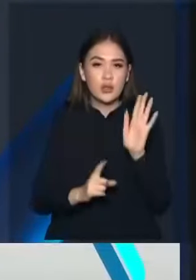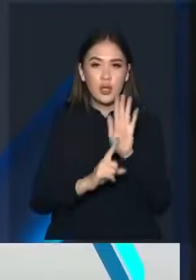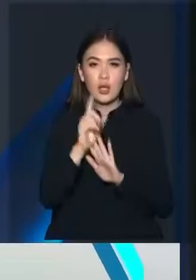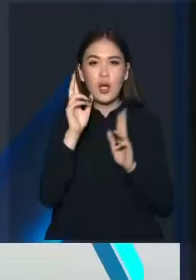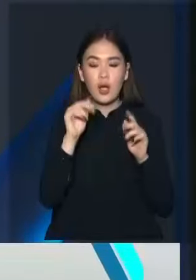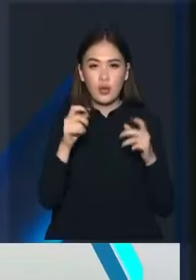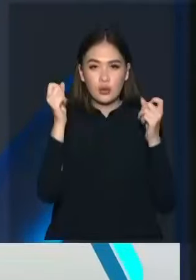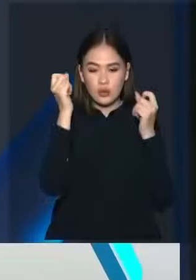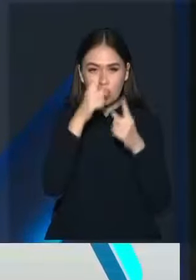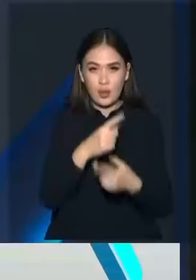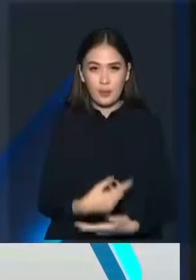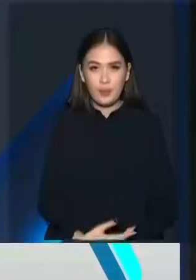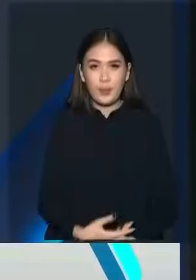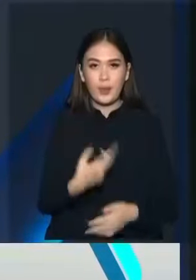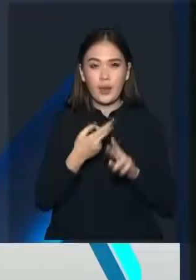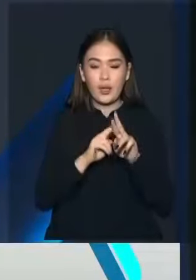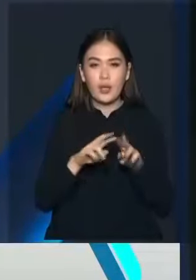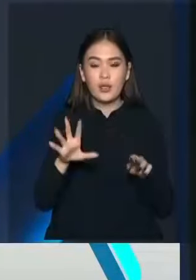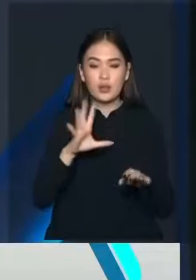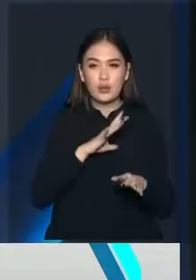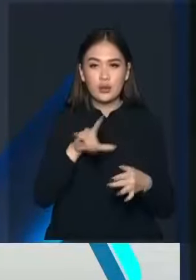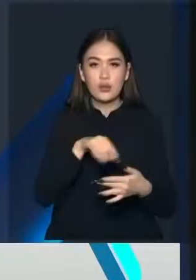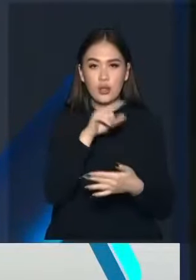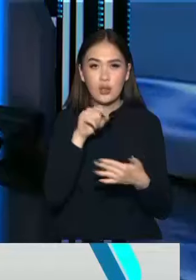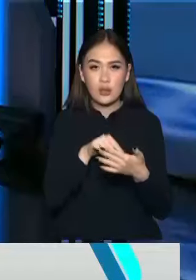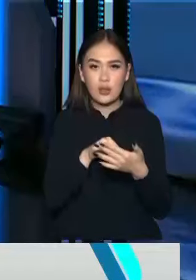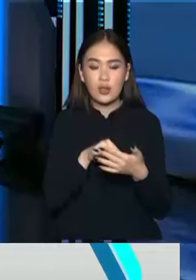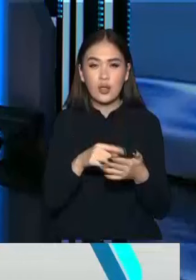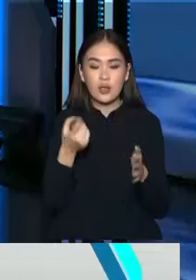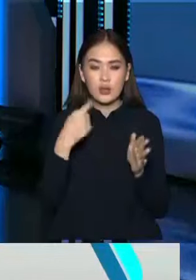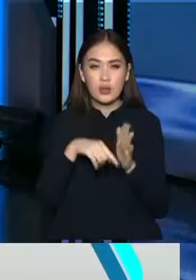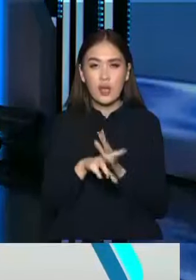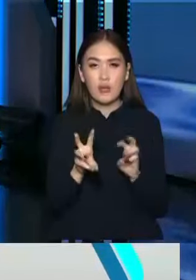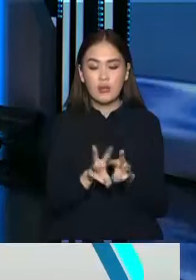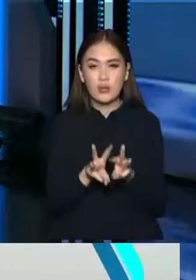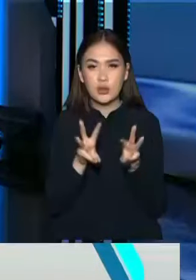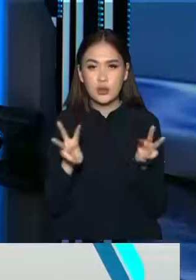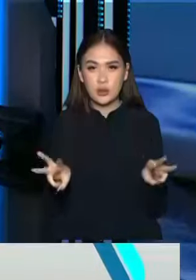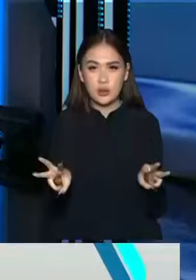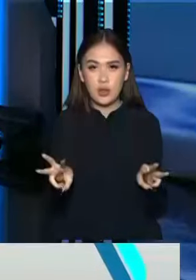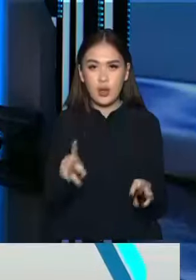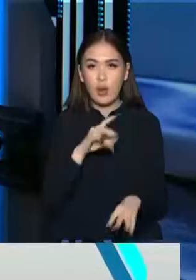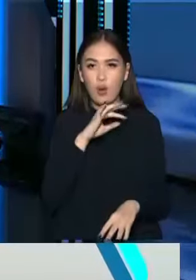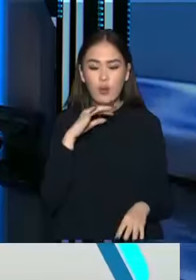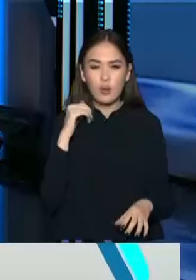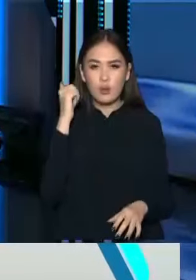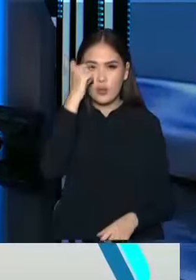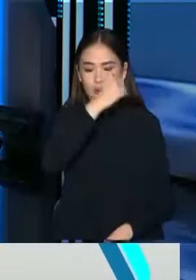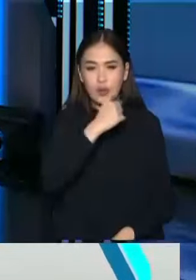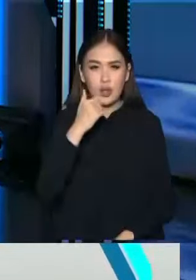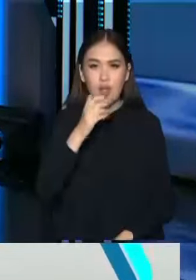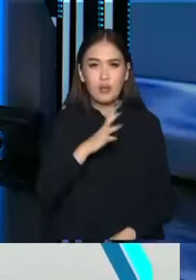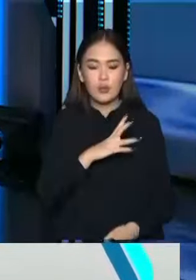анықталды? Бұл сұрақты біз Ішкі істер министрлігі көптеген жылдар бойы